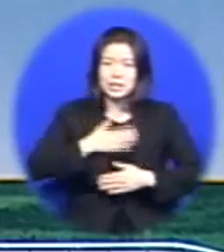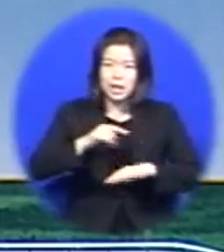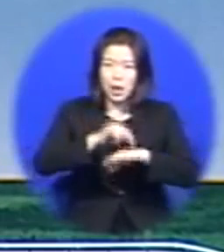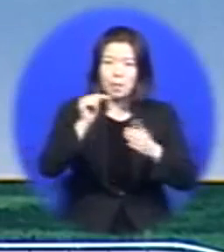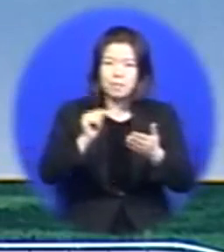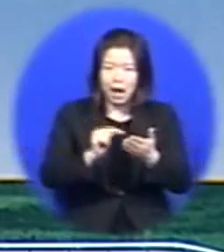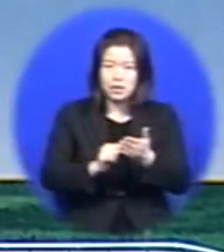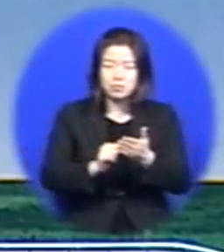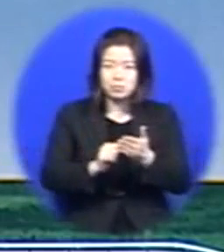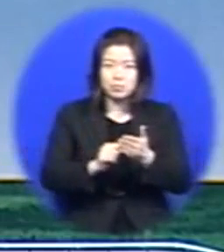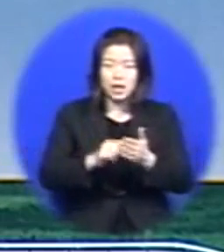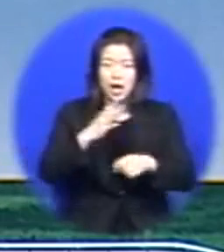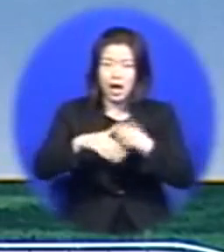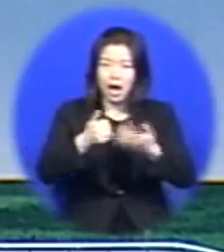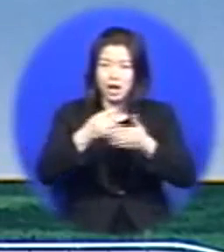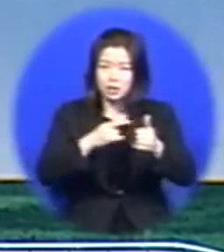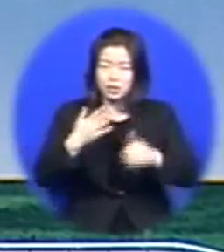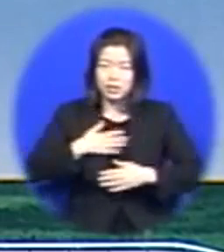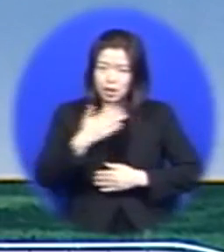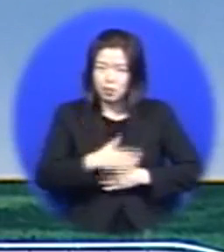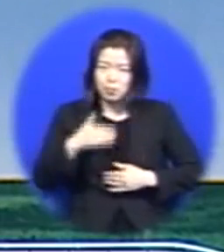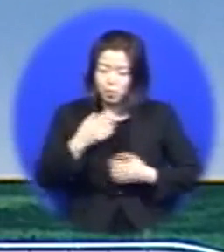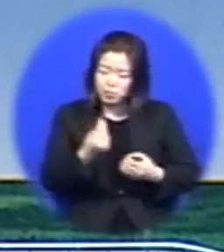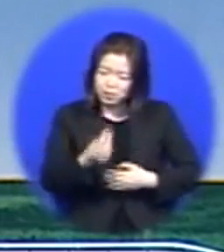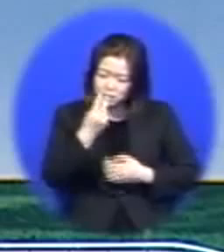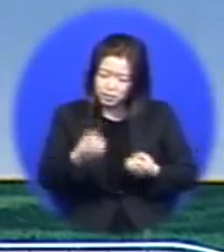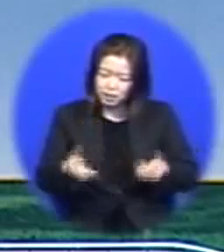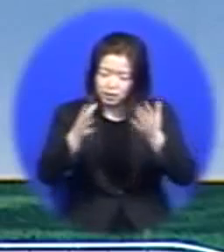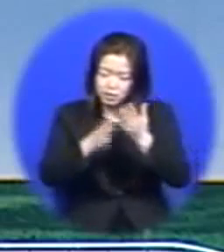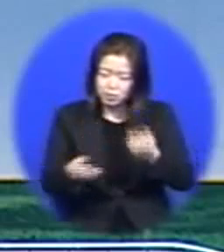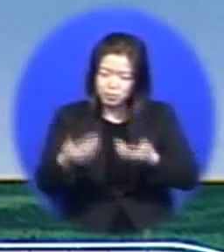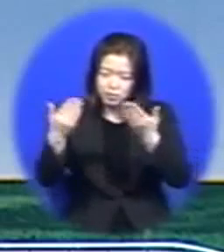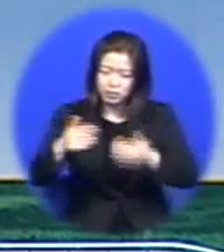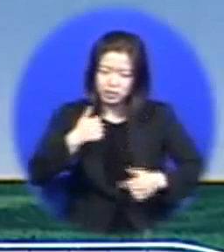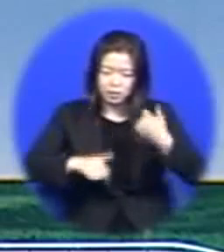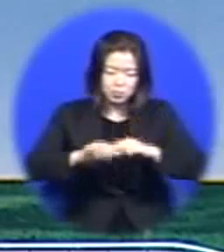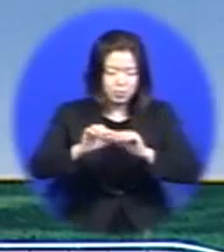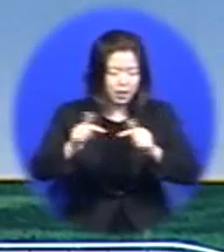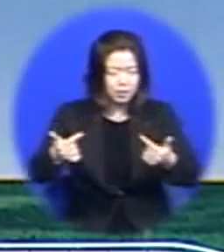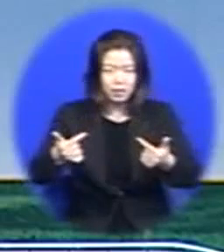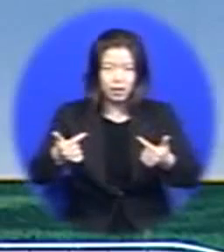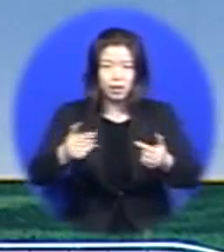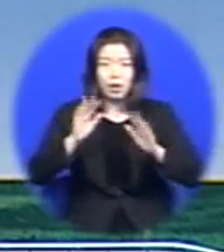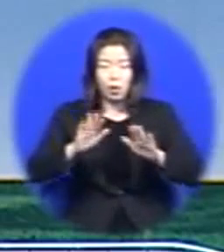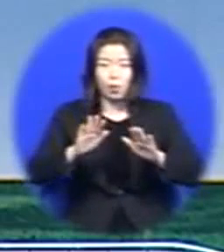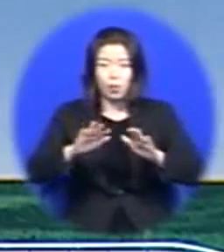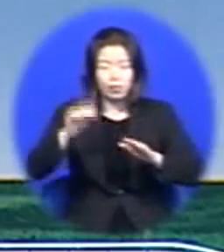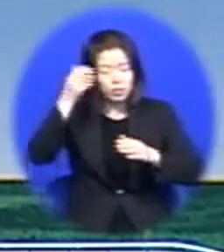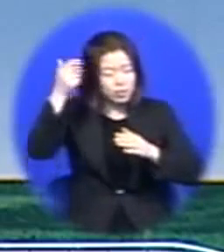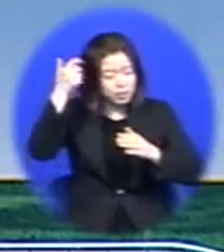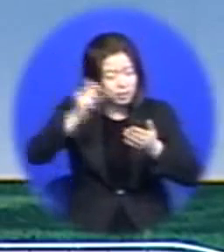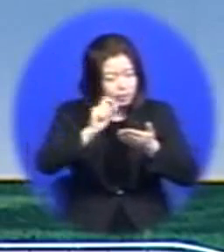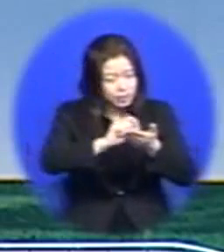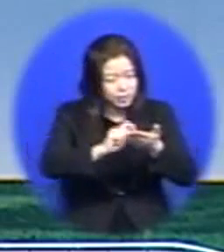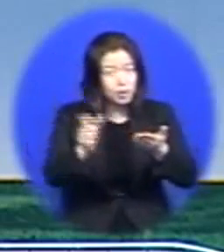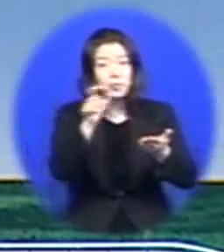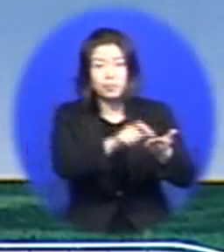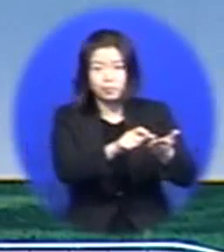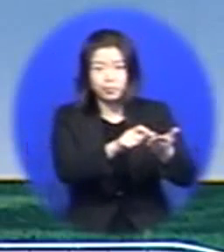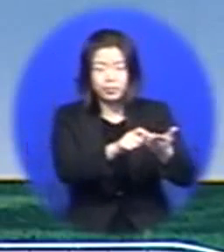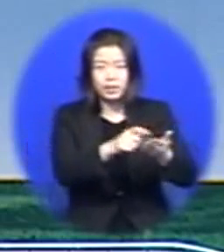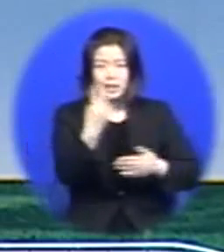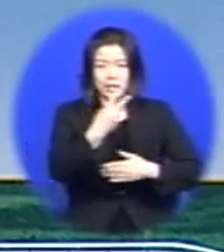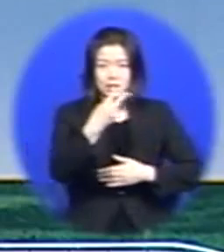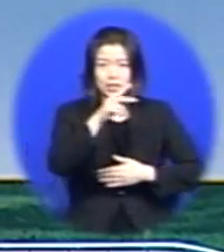마음이 하나님께 내 몸을 산제물로 바치는 것이 기쁨이 아니다. 오늘 써놓으세요.